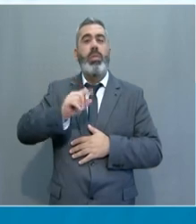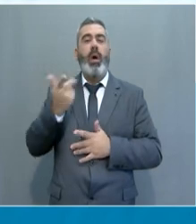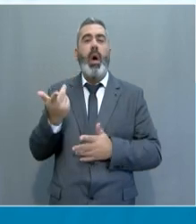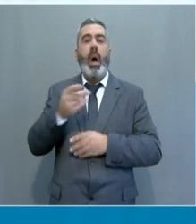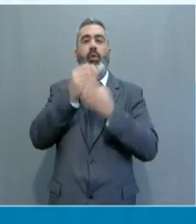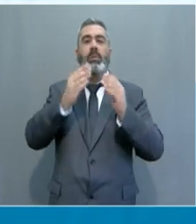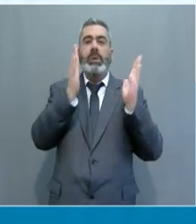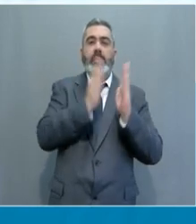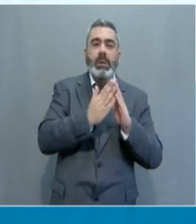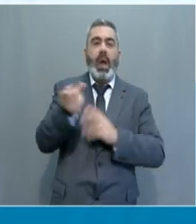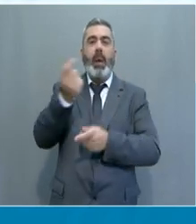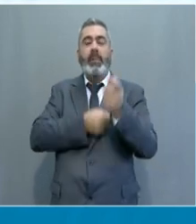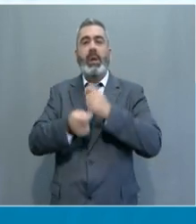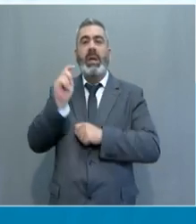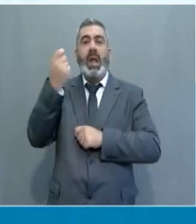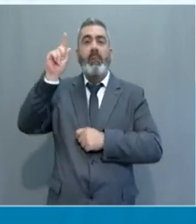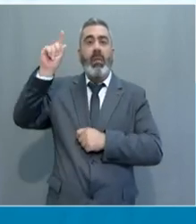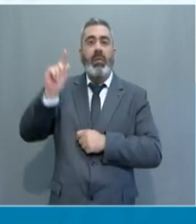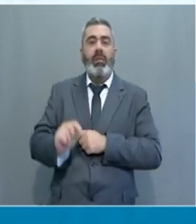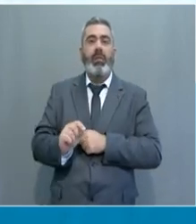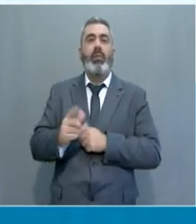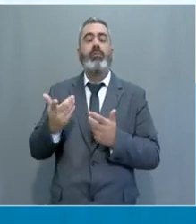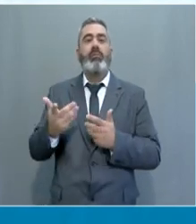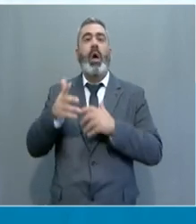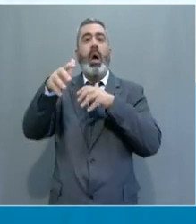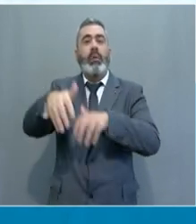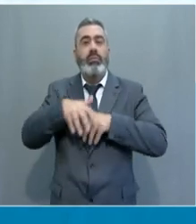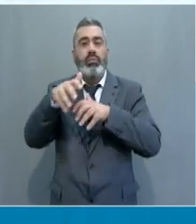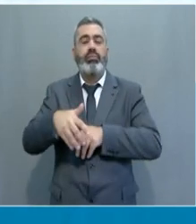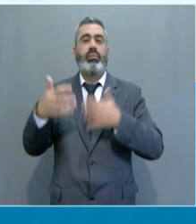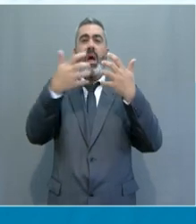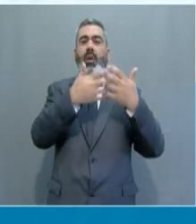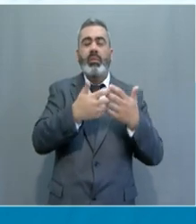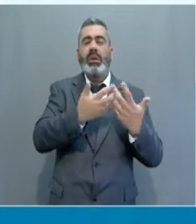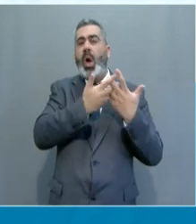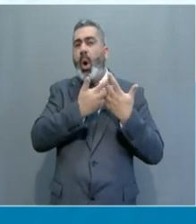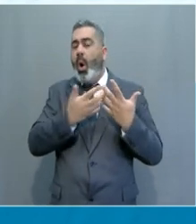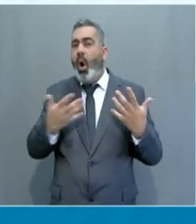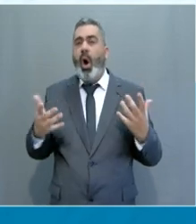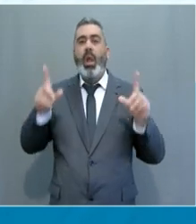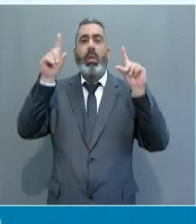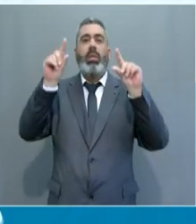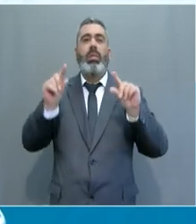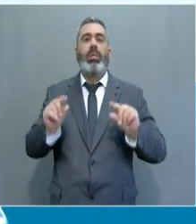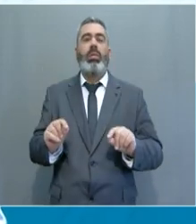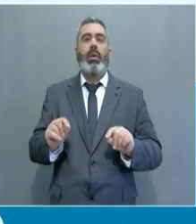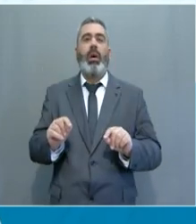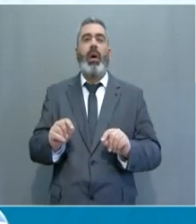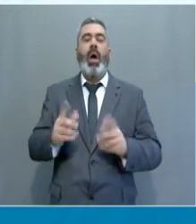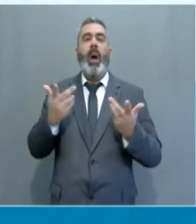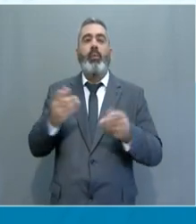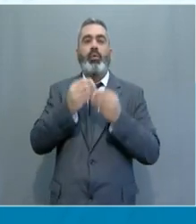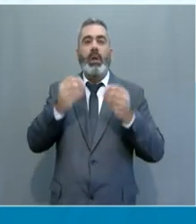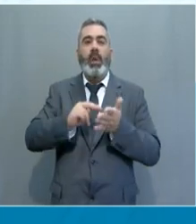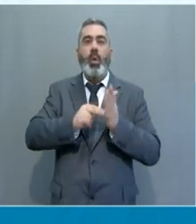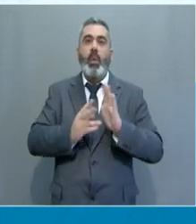επιχειρήσεις μας, τον πρωτογενή μας τομέα, τη μεταποίησή μας, κάνοντας πιο ανταγωνιστική, πιο εξωστρεφή συνολικά την